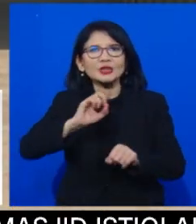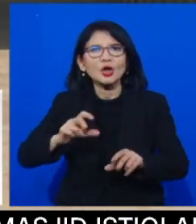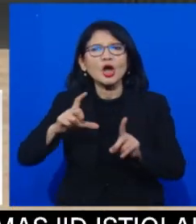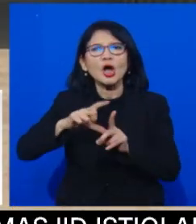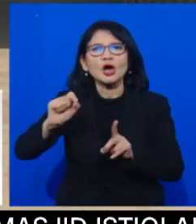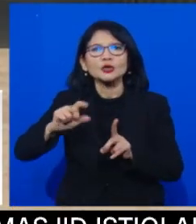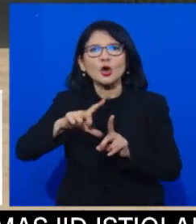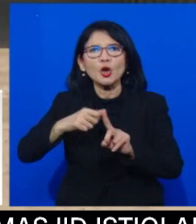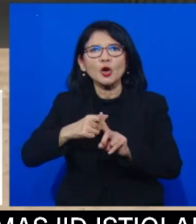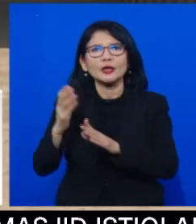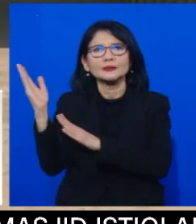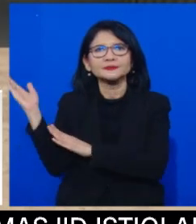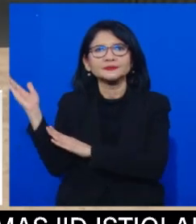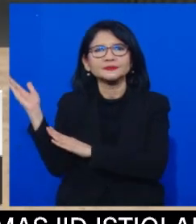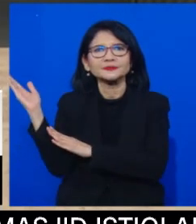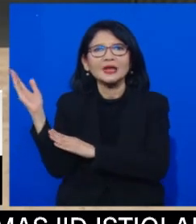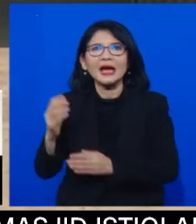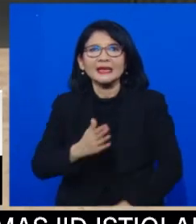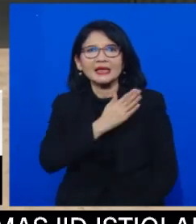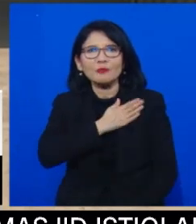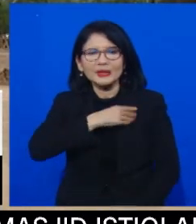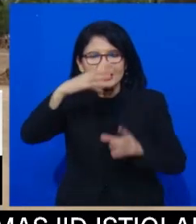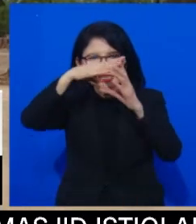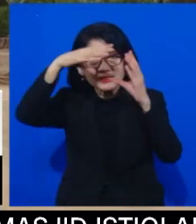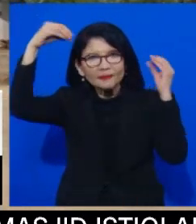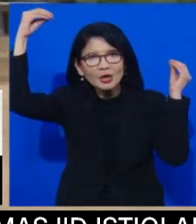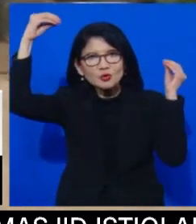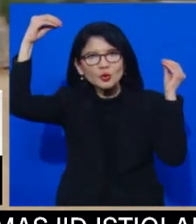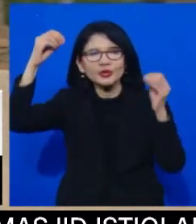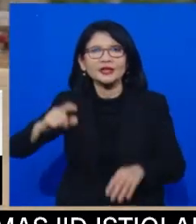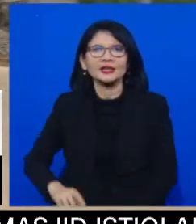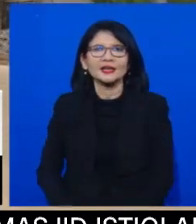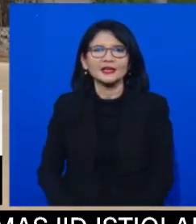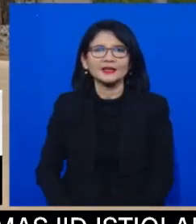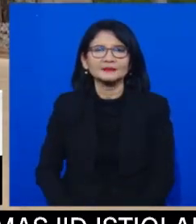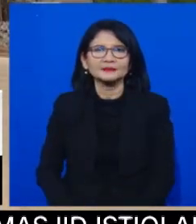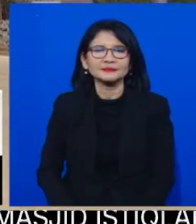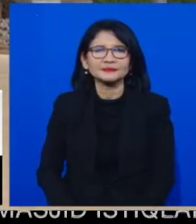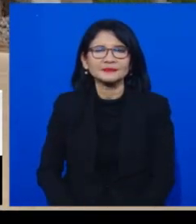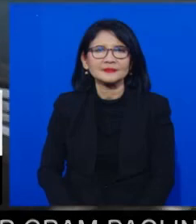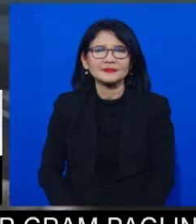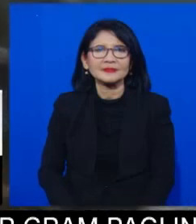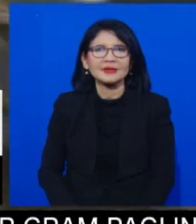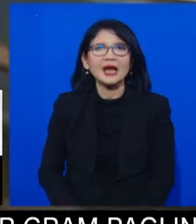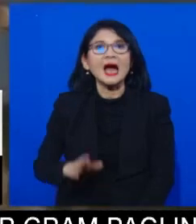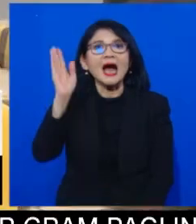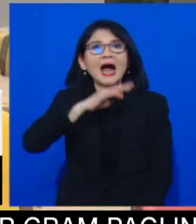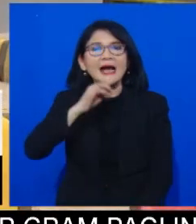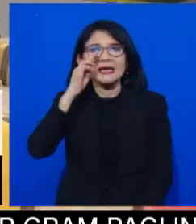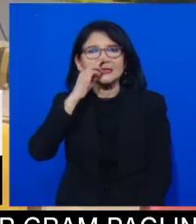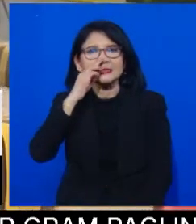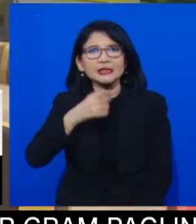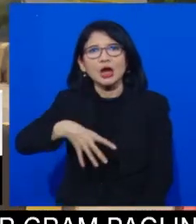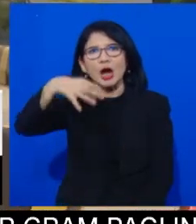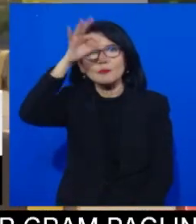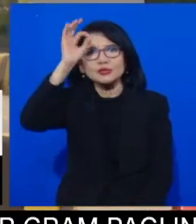merawan sinasak di Kabupaten Simalungun Sumatera Utara yang dioperasikan secara fungsional pada senin tim gabungan dari polisi